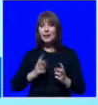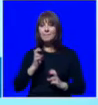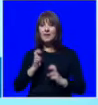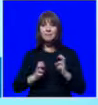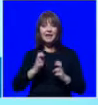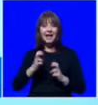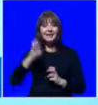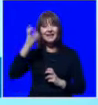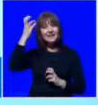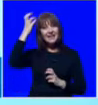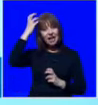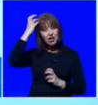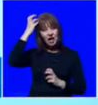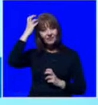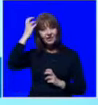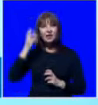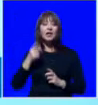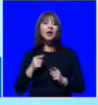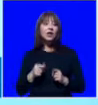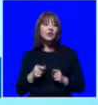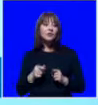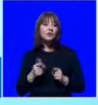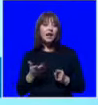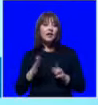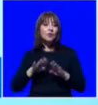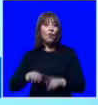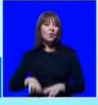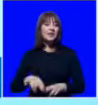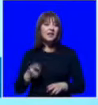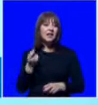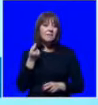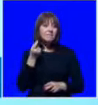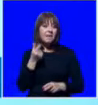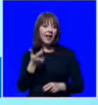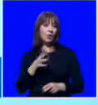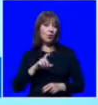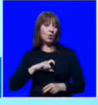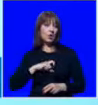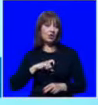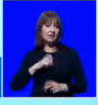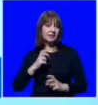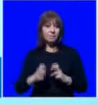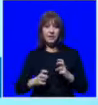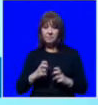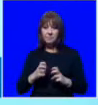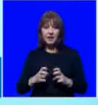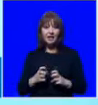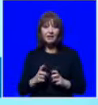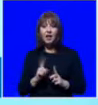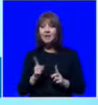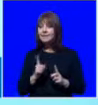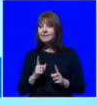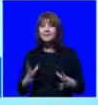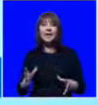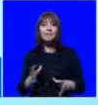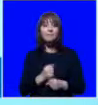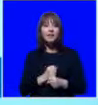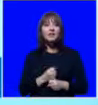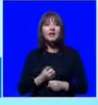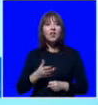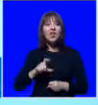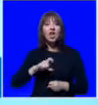че в България са останали толкова много малко частни предприятия, то това не е случайно, просто защото не се е намерил частен